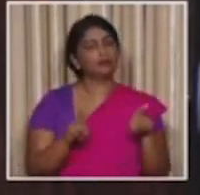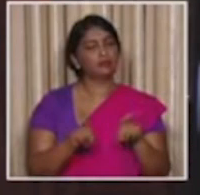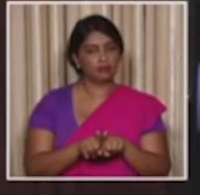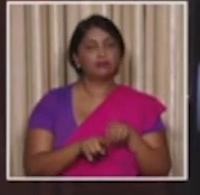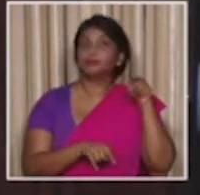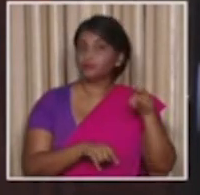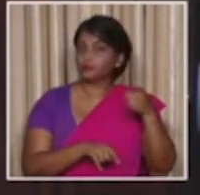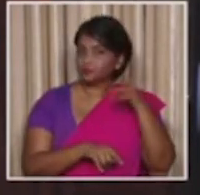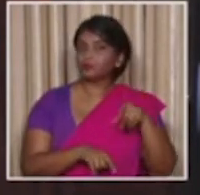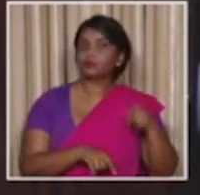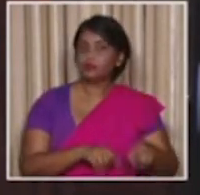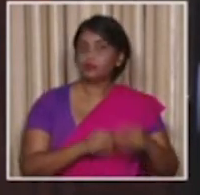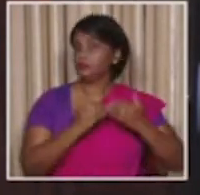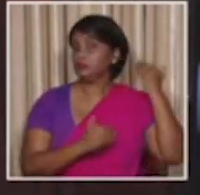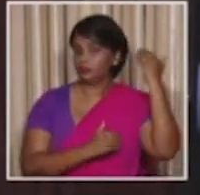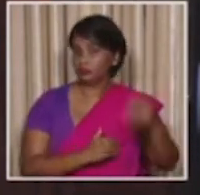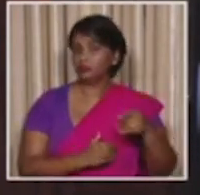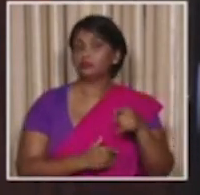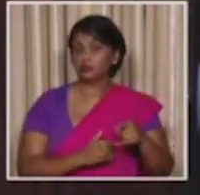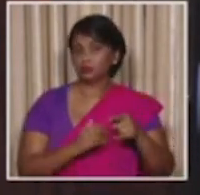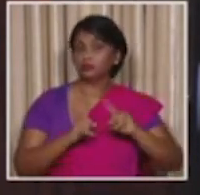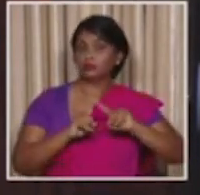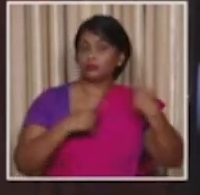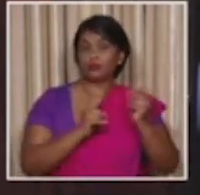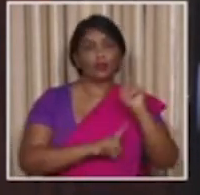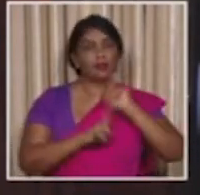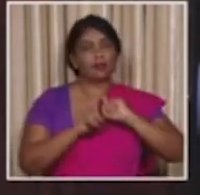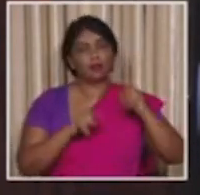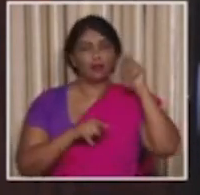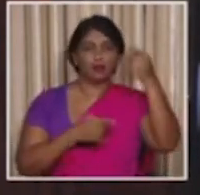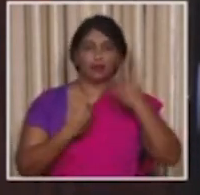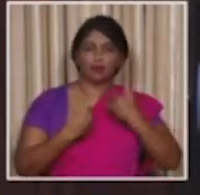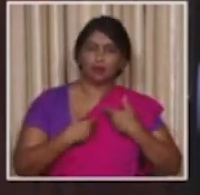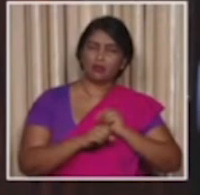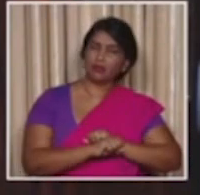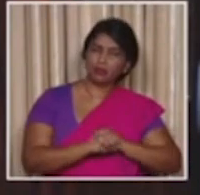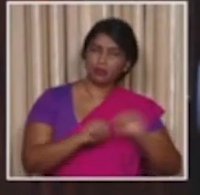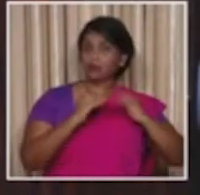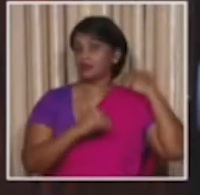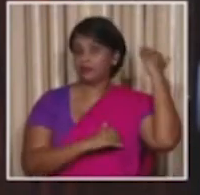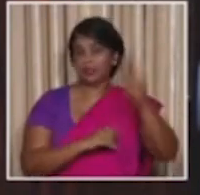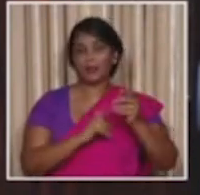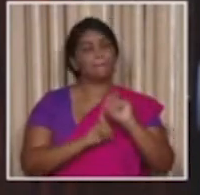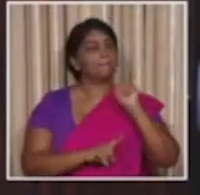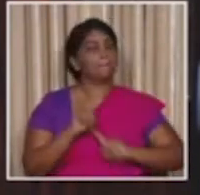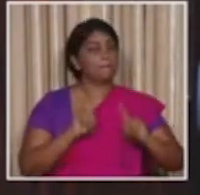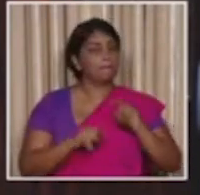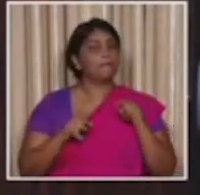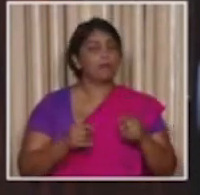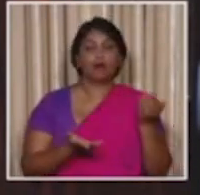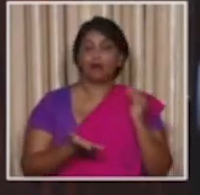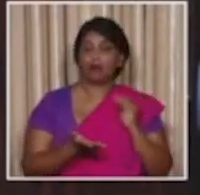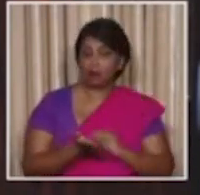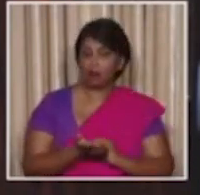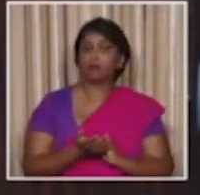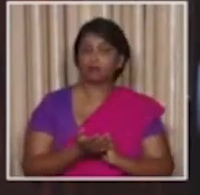ඒ නිසා තමයි මේක අනාගතයේ වෙන පාර්ලිමේන්තුවක ඔබතුමත් මමත් අපි කවුරුත් නැති කාලෙක මේ පාර්ලිමේන්තුව නැවත